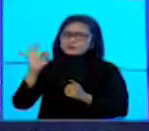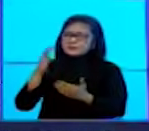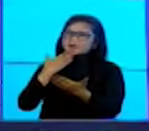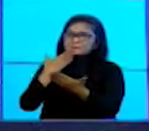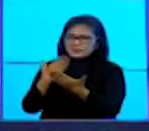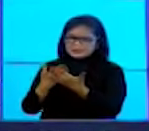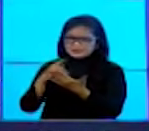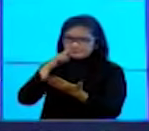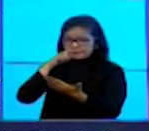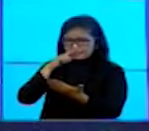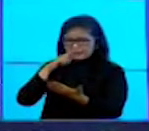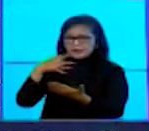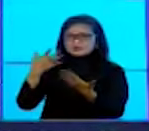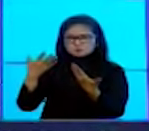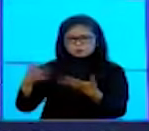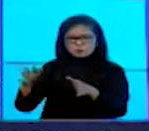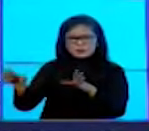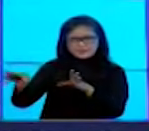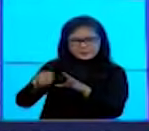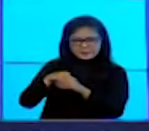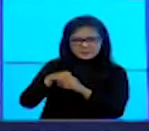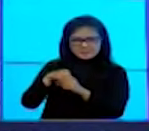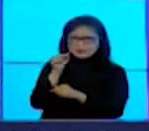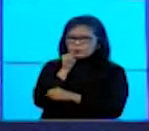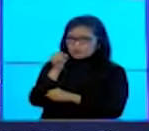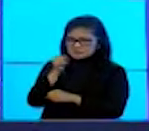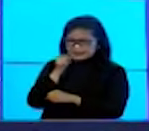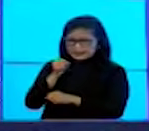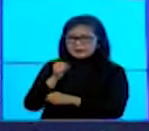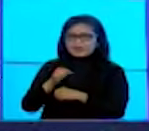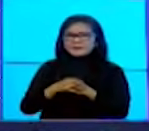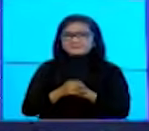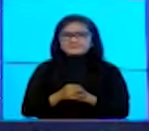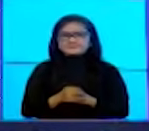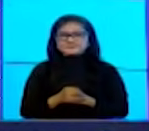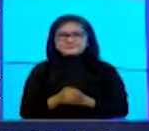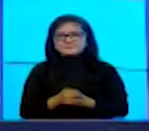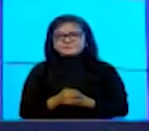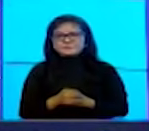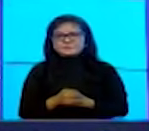Erwin Kurniawan, terima kasih telah bergabung bersama kami di Seputar iNews RCTI dan salam